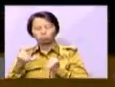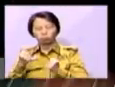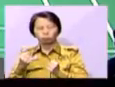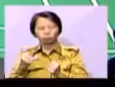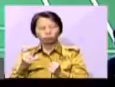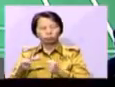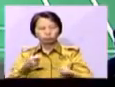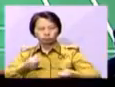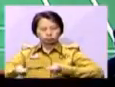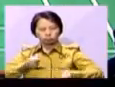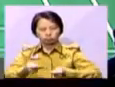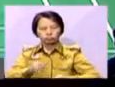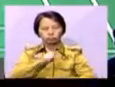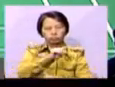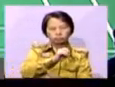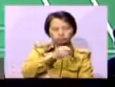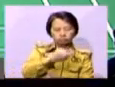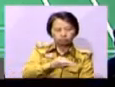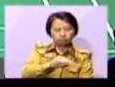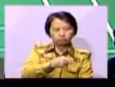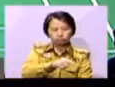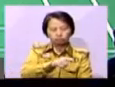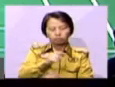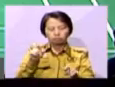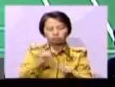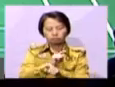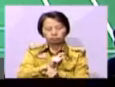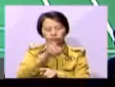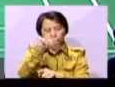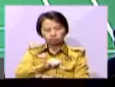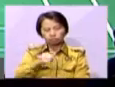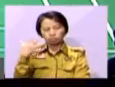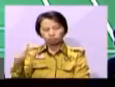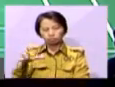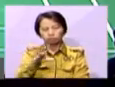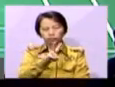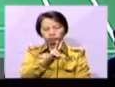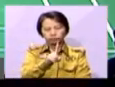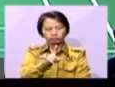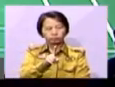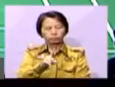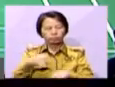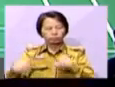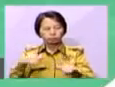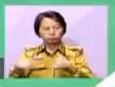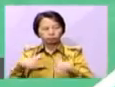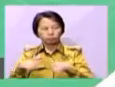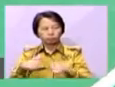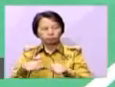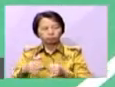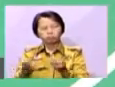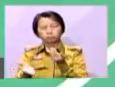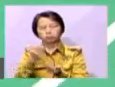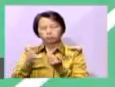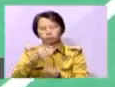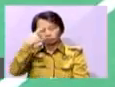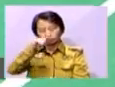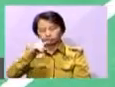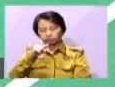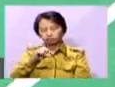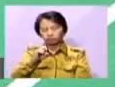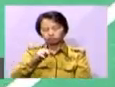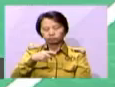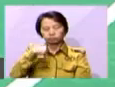menyaingi kawalan gelanggang Goh Jin Wei sekaligus tewas 15-21. Permainan di set kedua lebih mudah buat Jin Wei